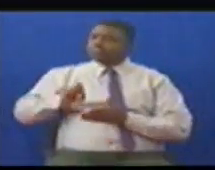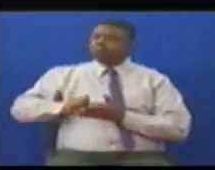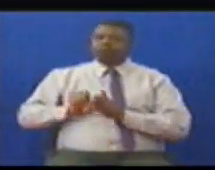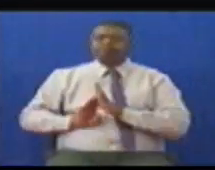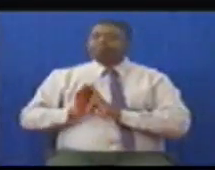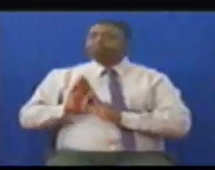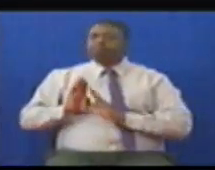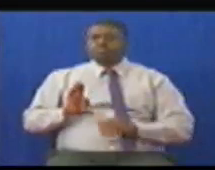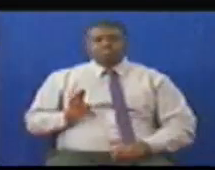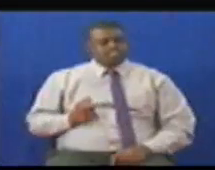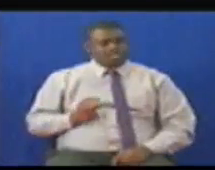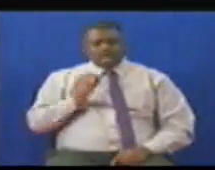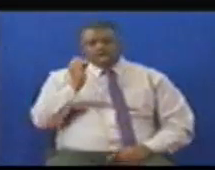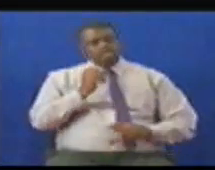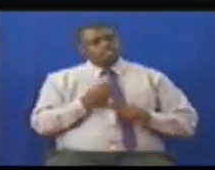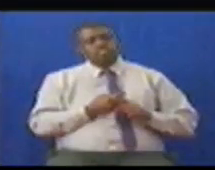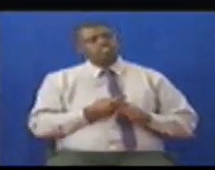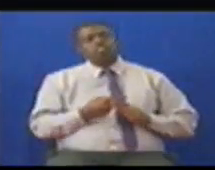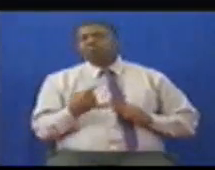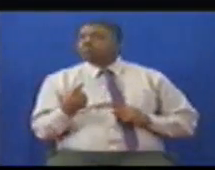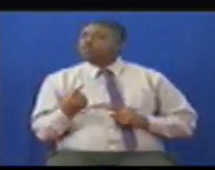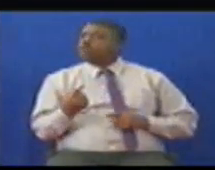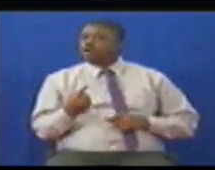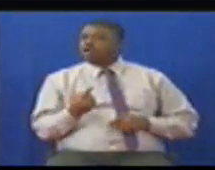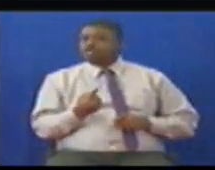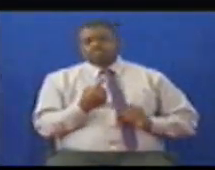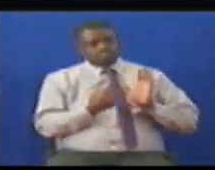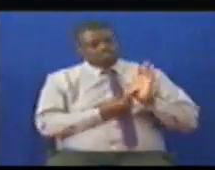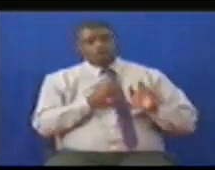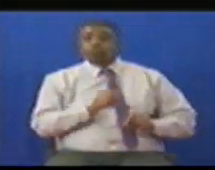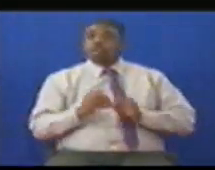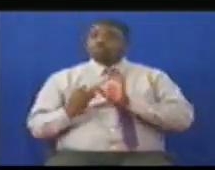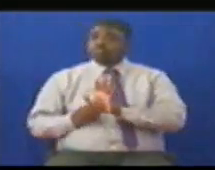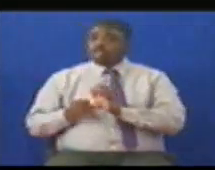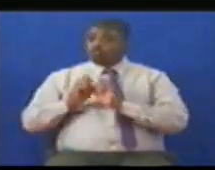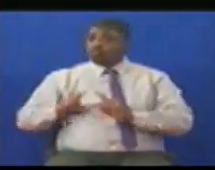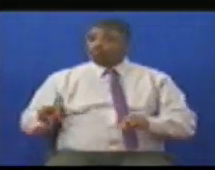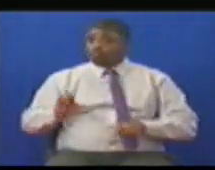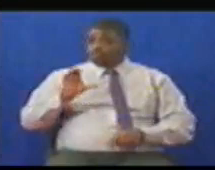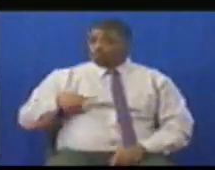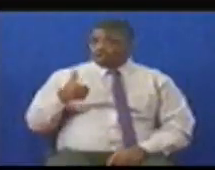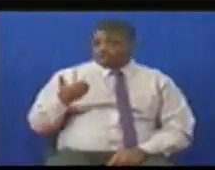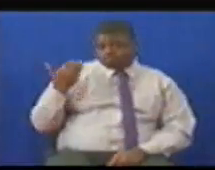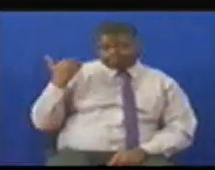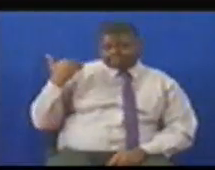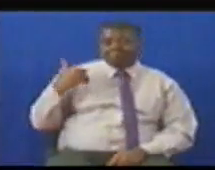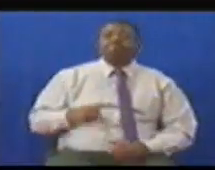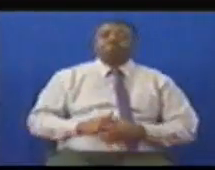shilingi bilioni 33.4 ambacho ni sawa na 6.9% ikilinganishwa na mwaka wa fedha